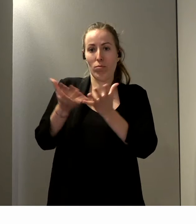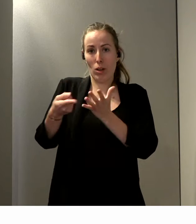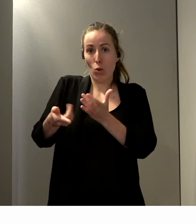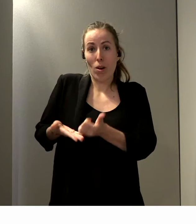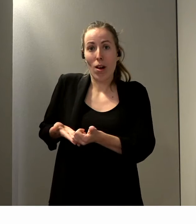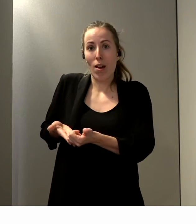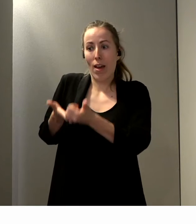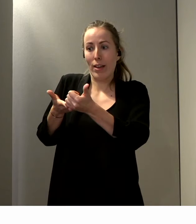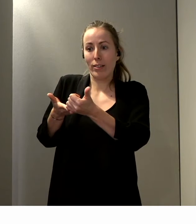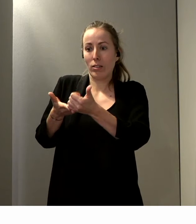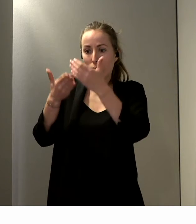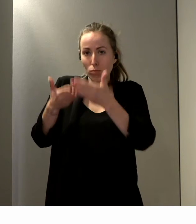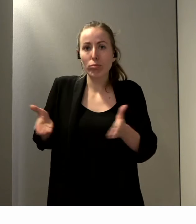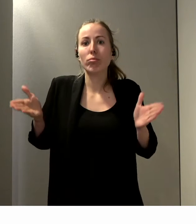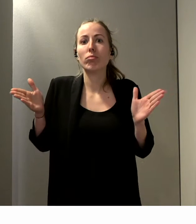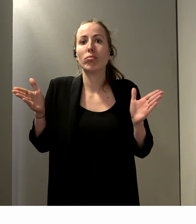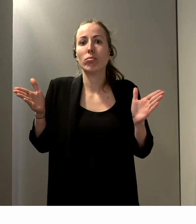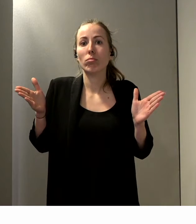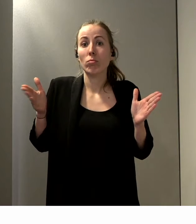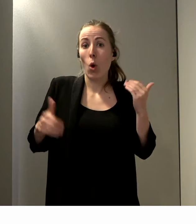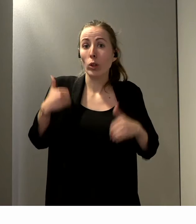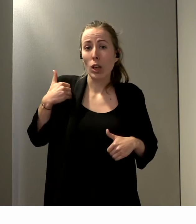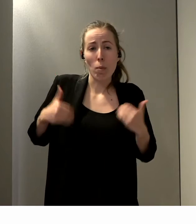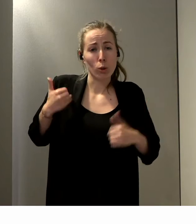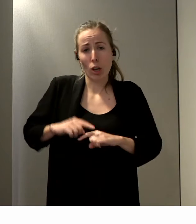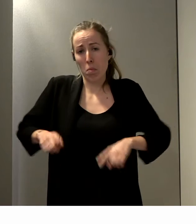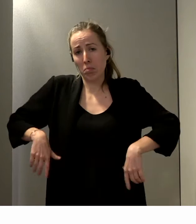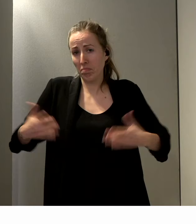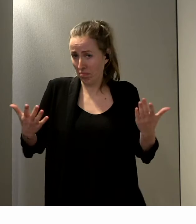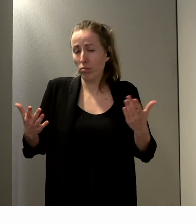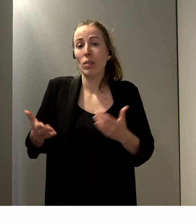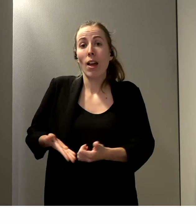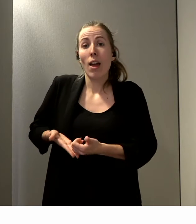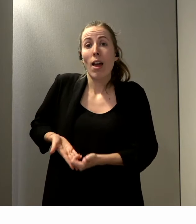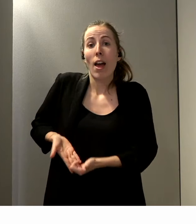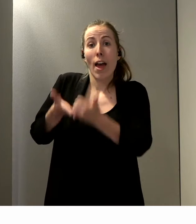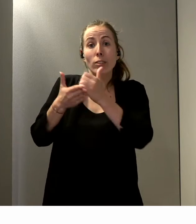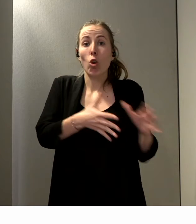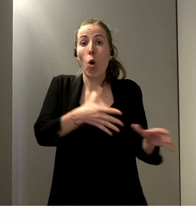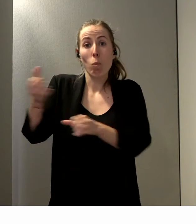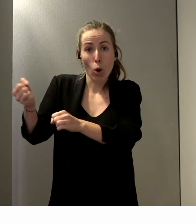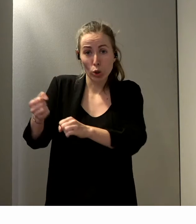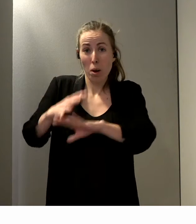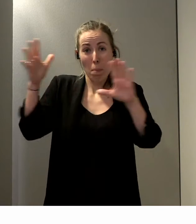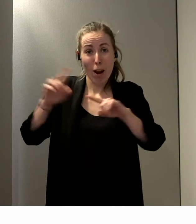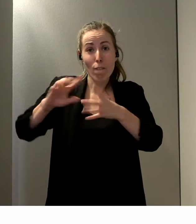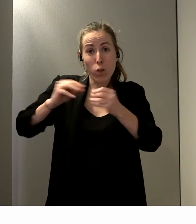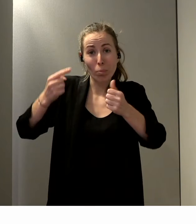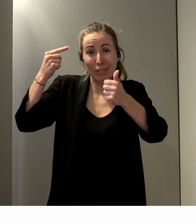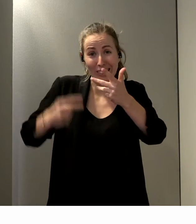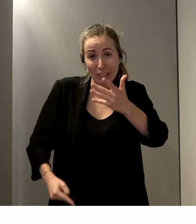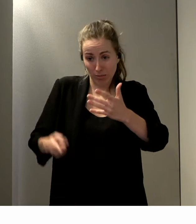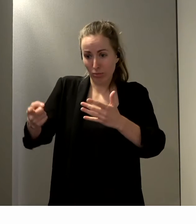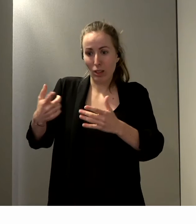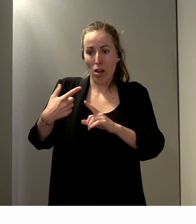sont ouvertes d'ailleurs sans restriction de handicap. Toutes les aides à l'embauche, on a mis en place plein d'aides à l'embauche qui